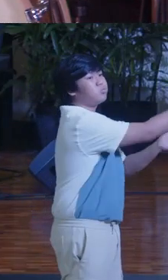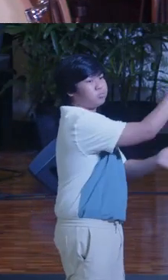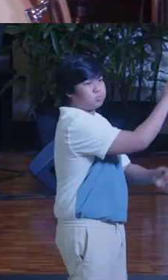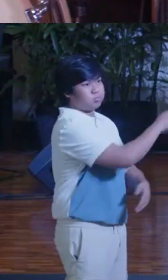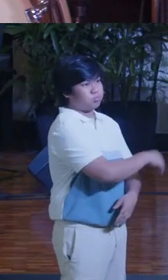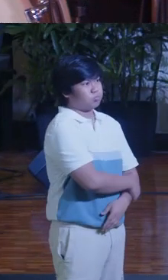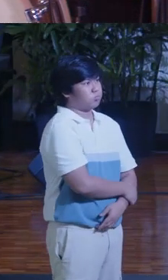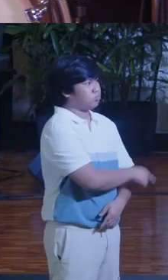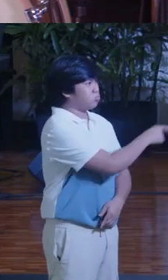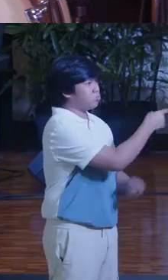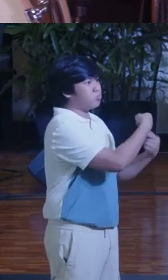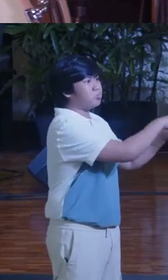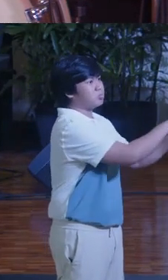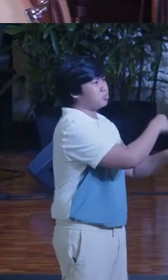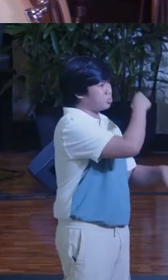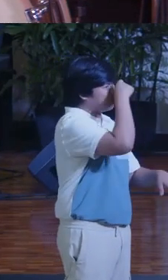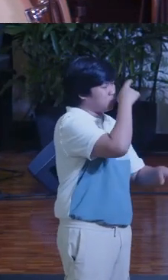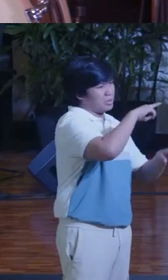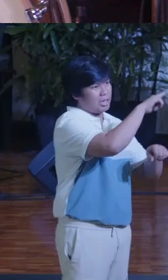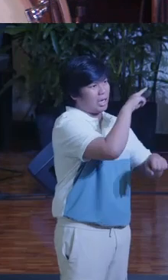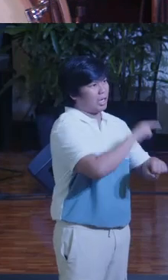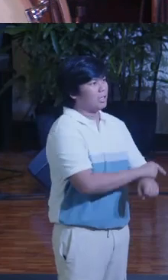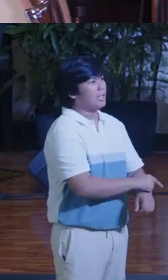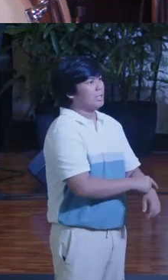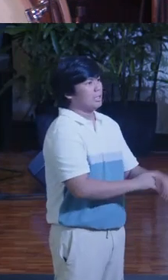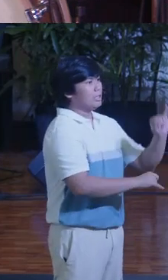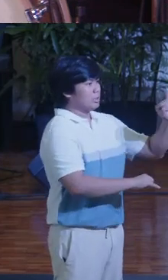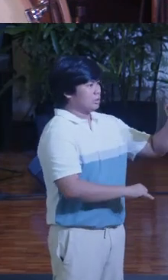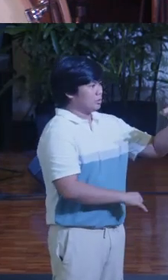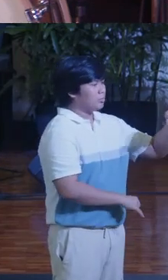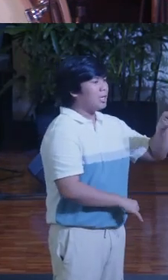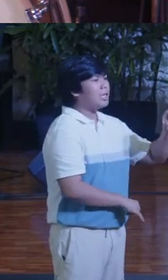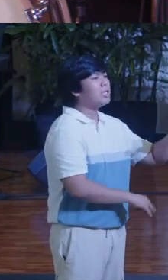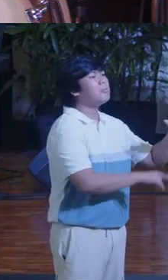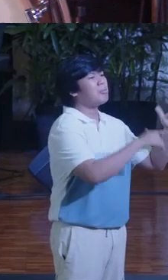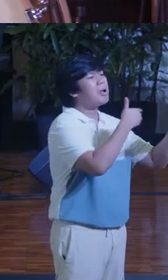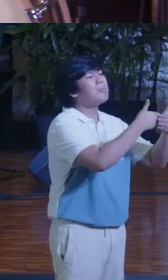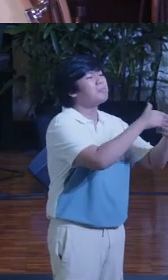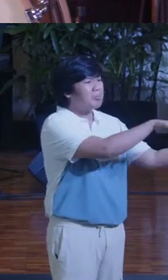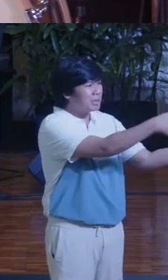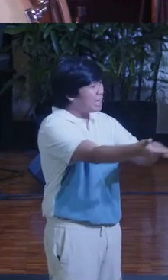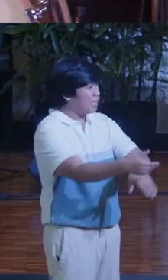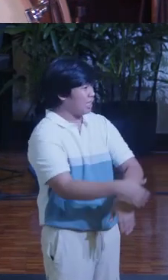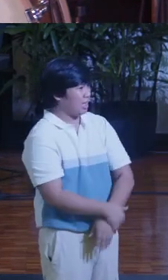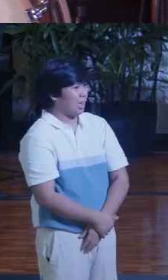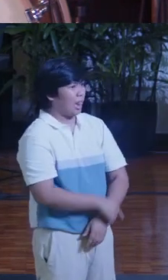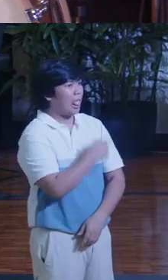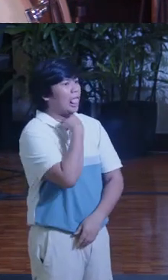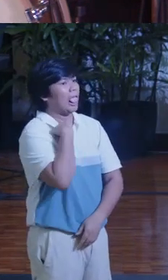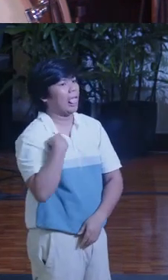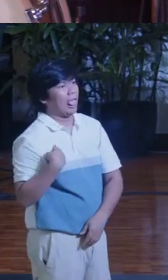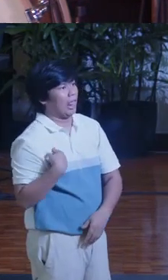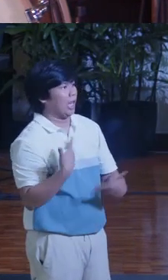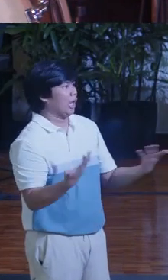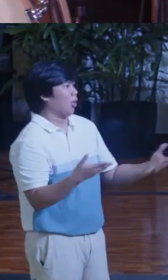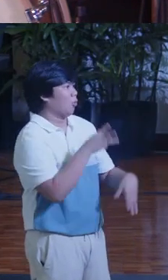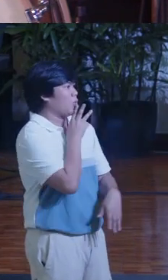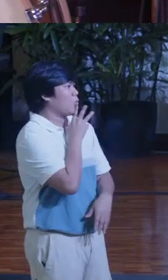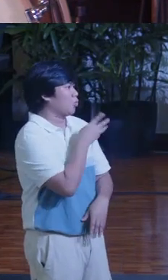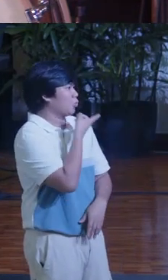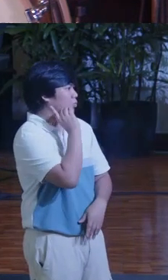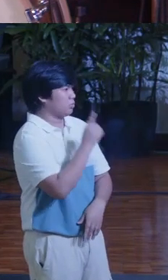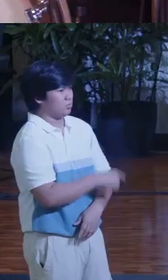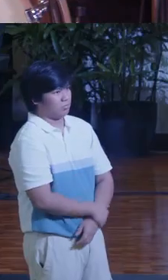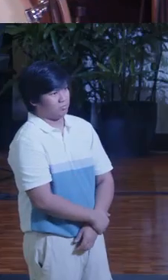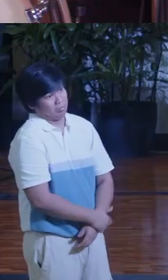magandang relasyon sapagkat nga, alam nyo, mahirap po talaga yung meron kayong mga anak na